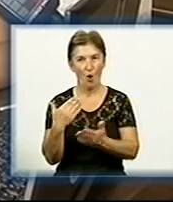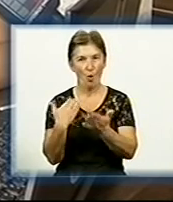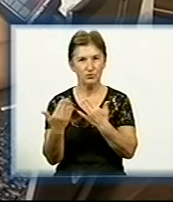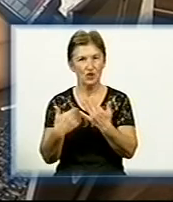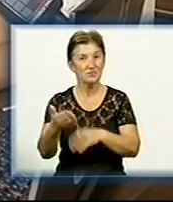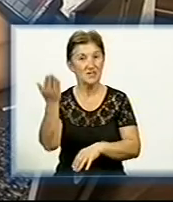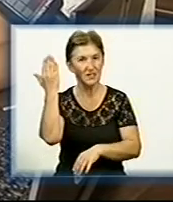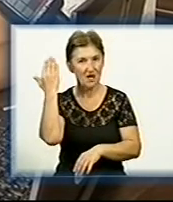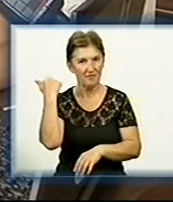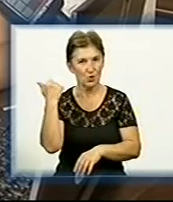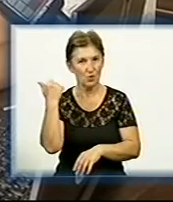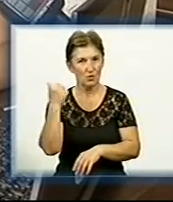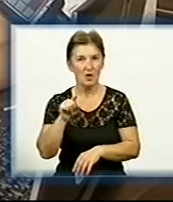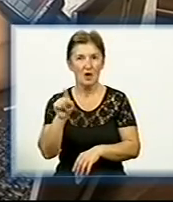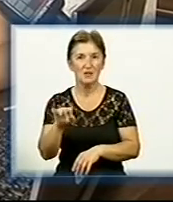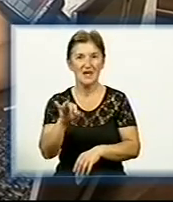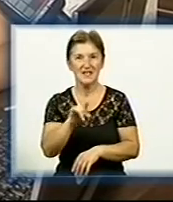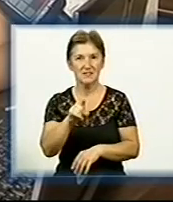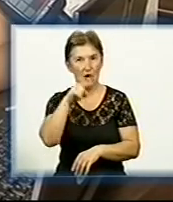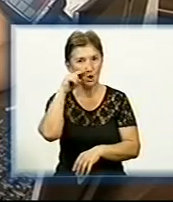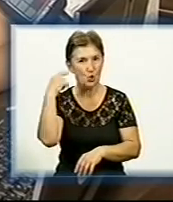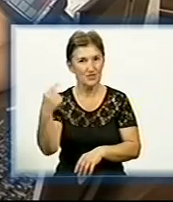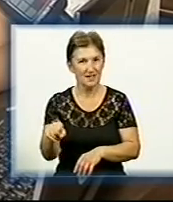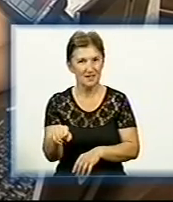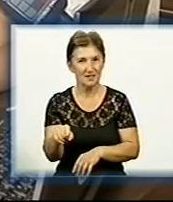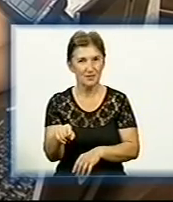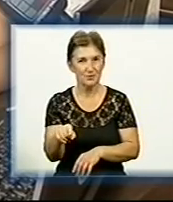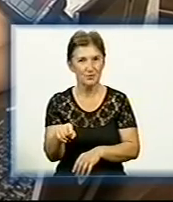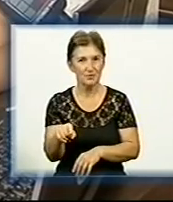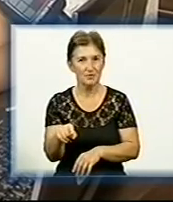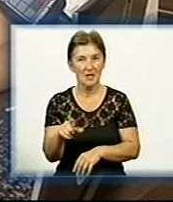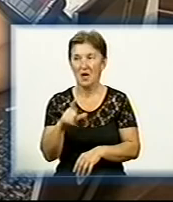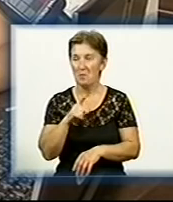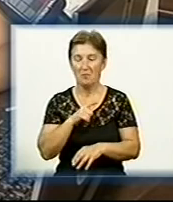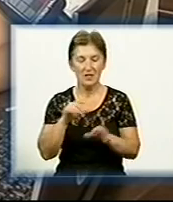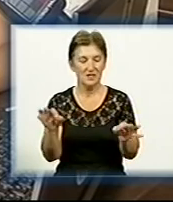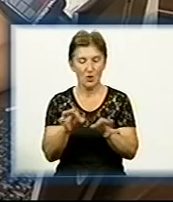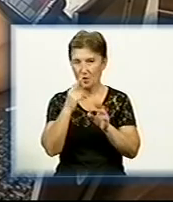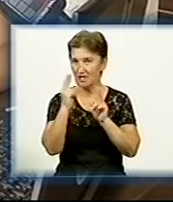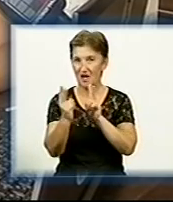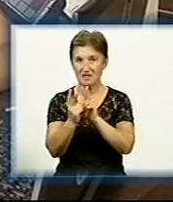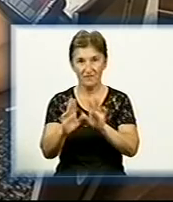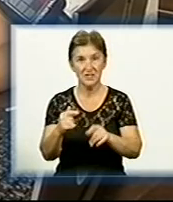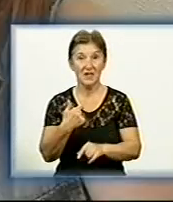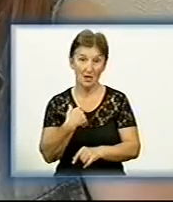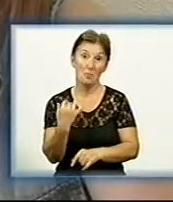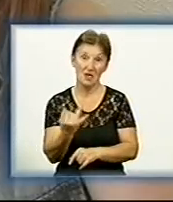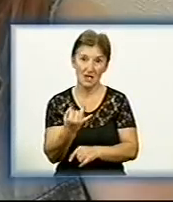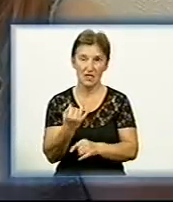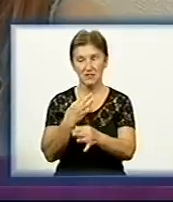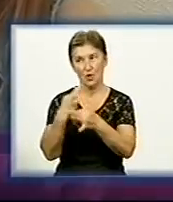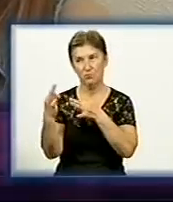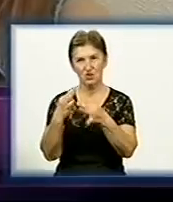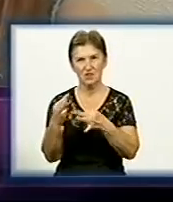давно уже. Она из России. Хоть мы и ни разу не виделись, нам интересно общаться.